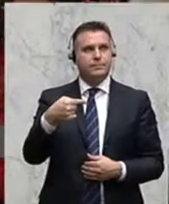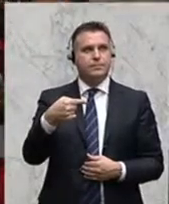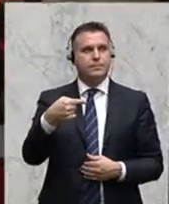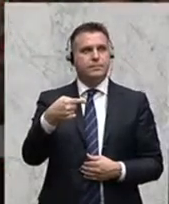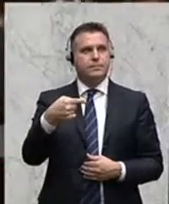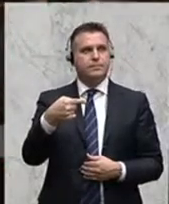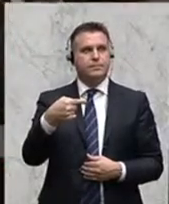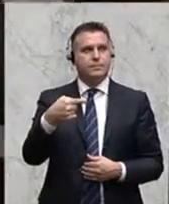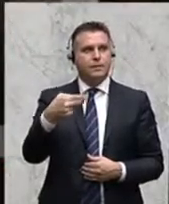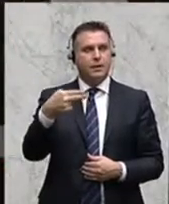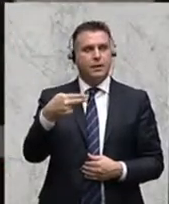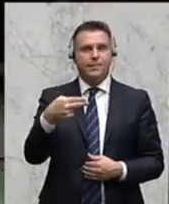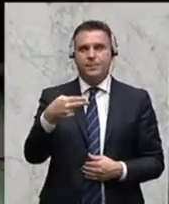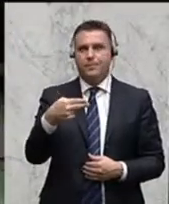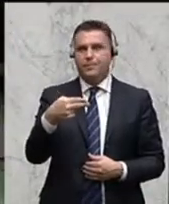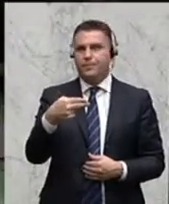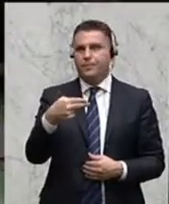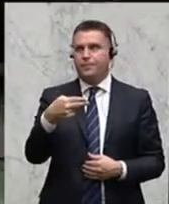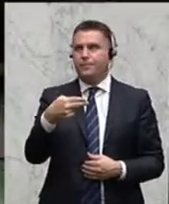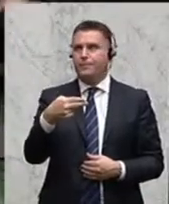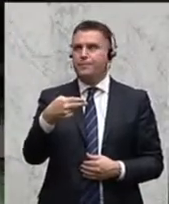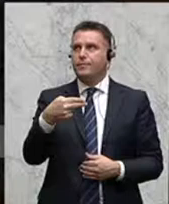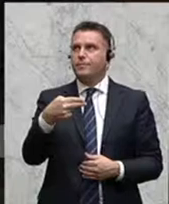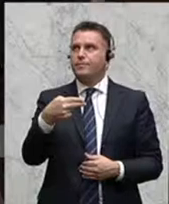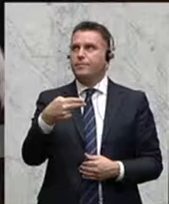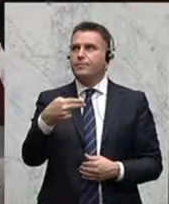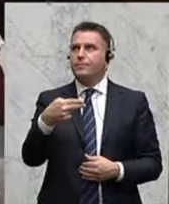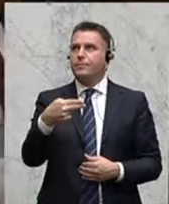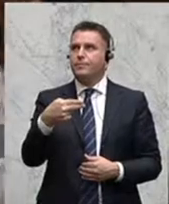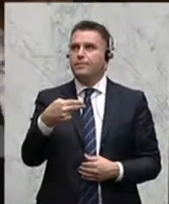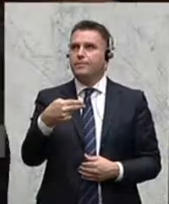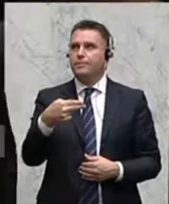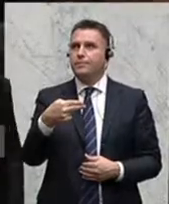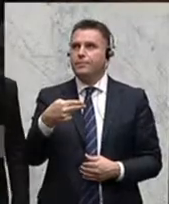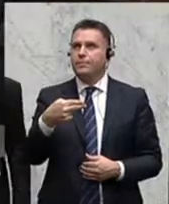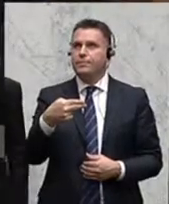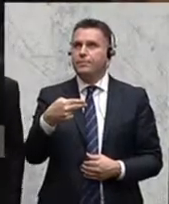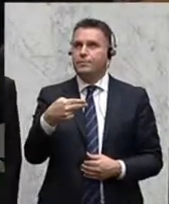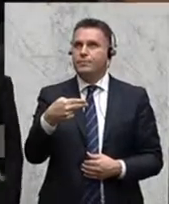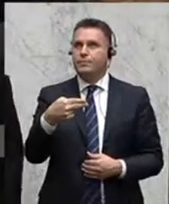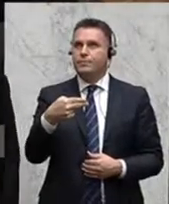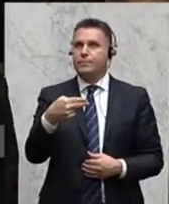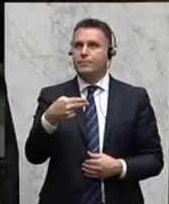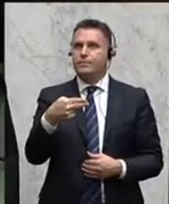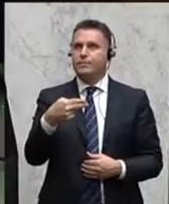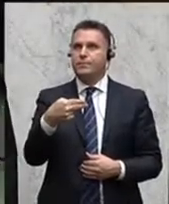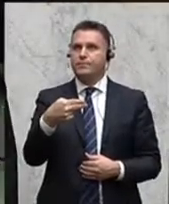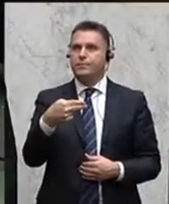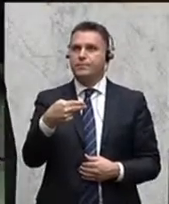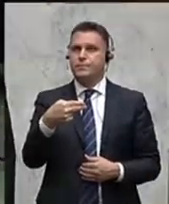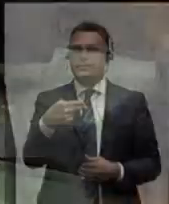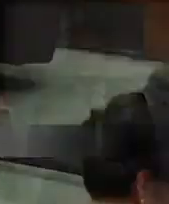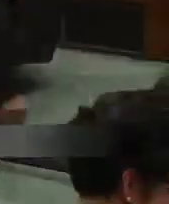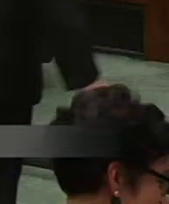Hand des einen oder der anderen Abgeordneten gesehen haben, stehen Name und Partei des oder der jeweiligen